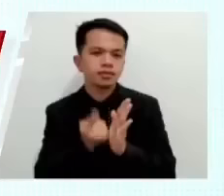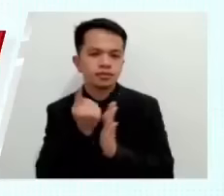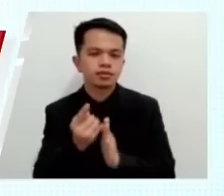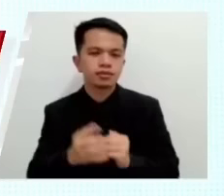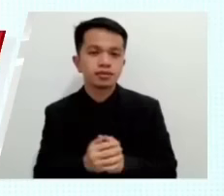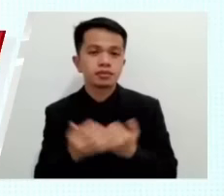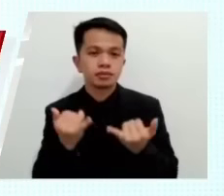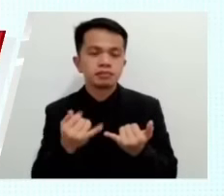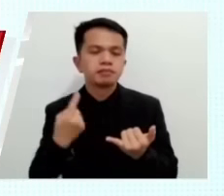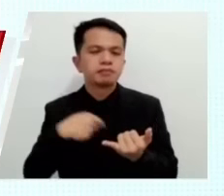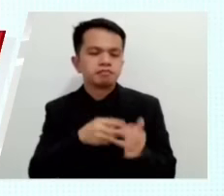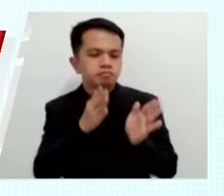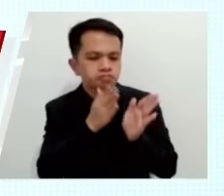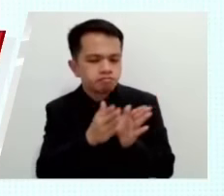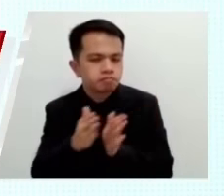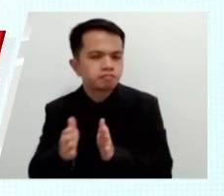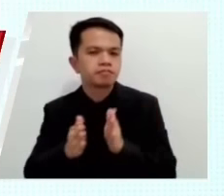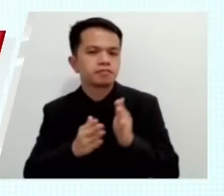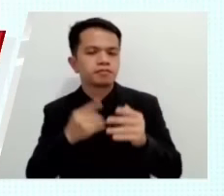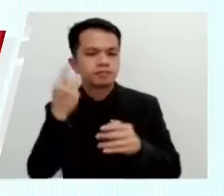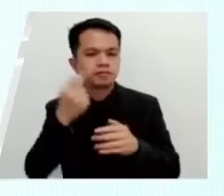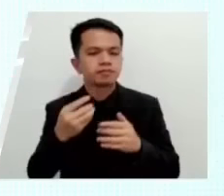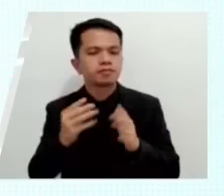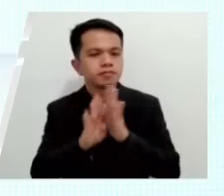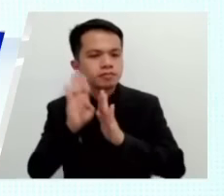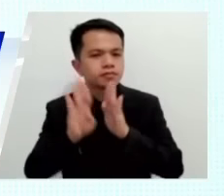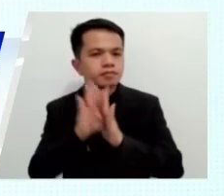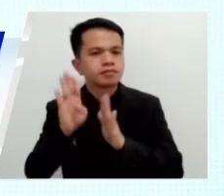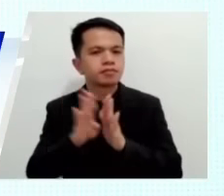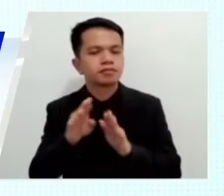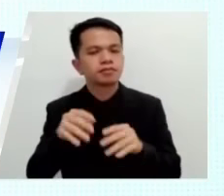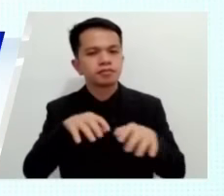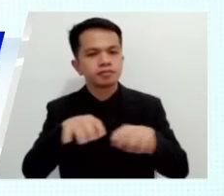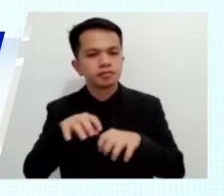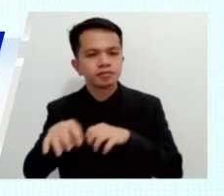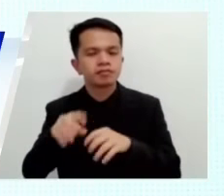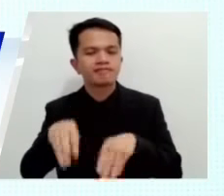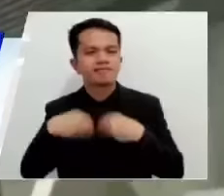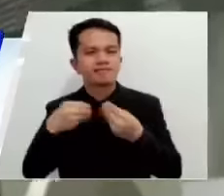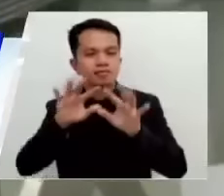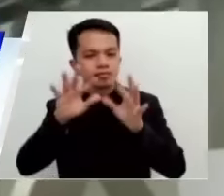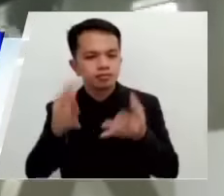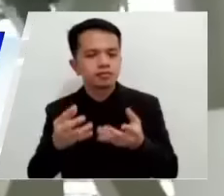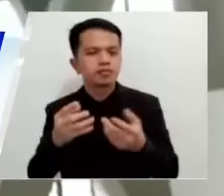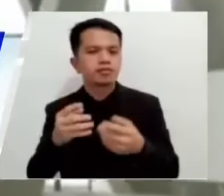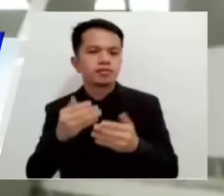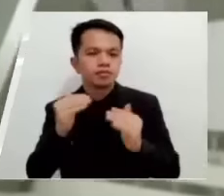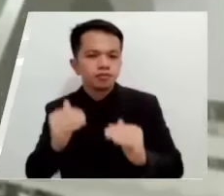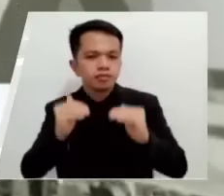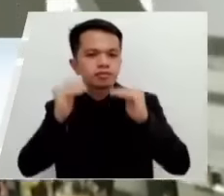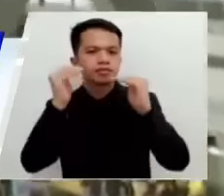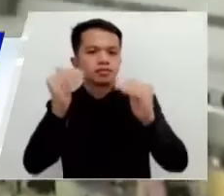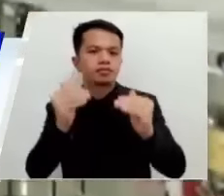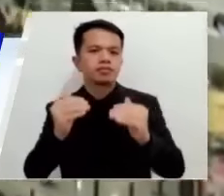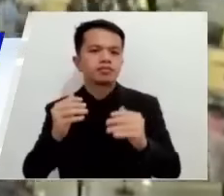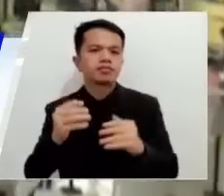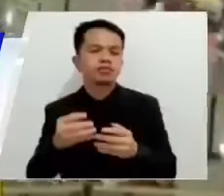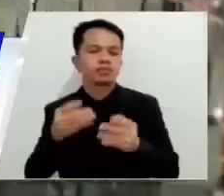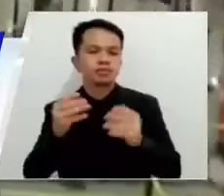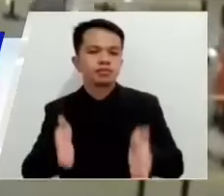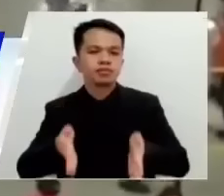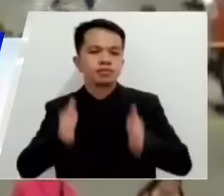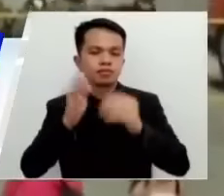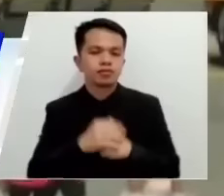airport and giving Filipino people the world-class facility they deserve. Magkakaroon din daw ng bagong flights ang